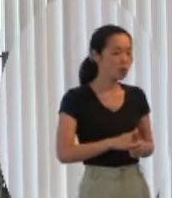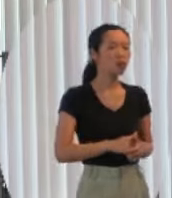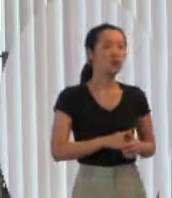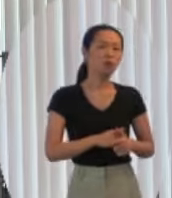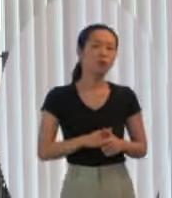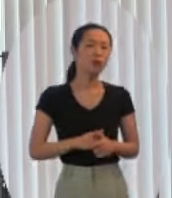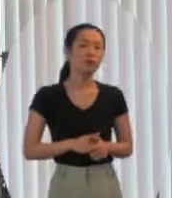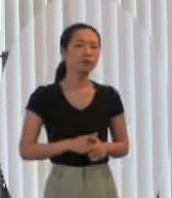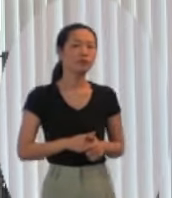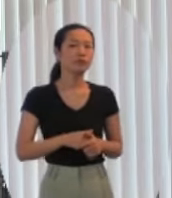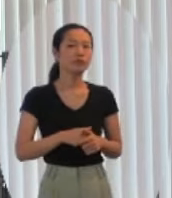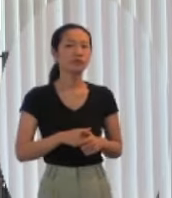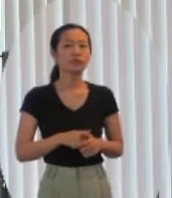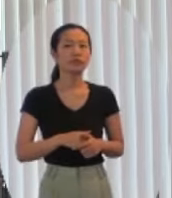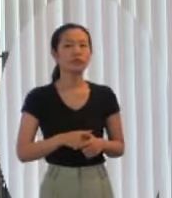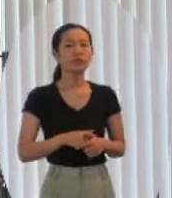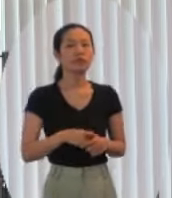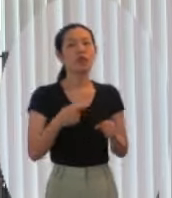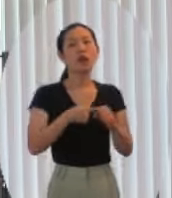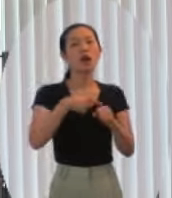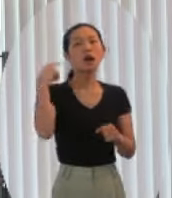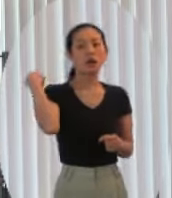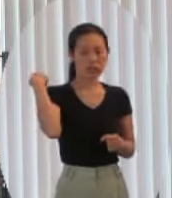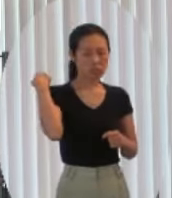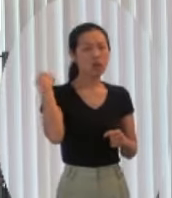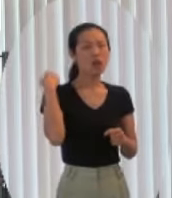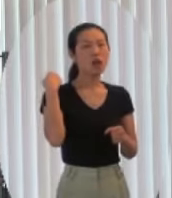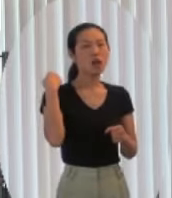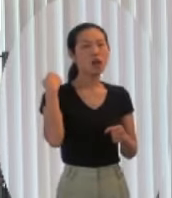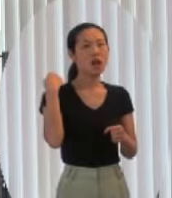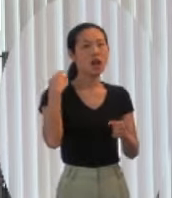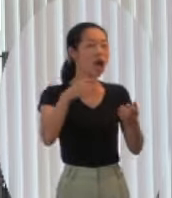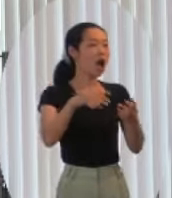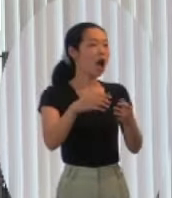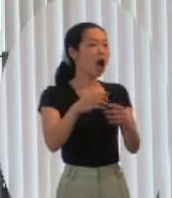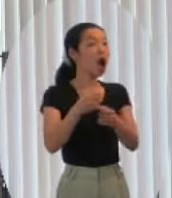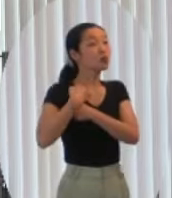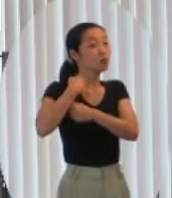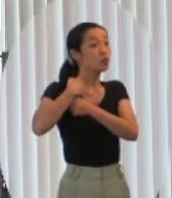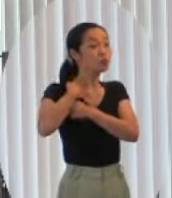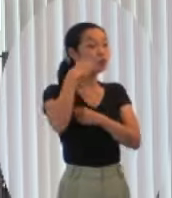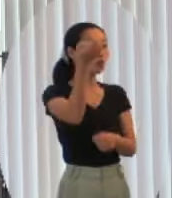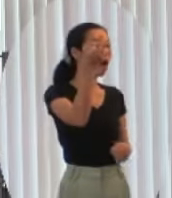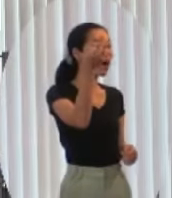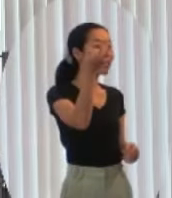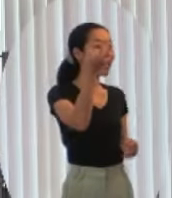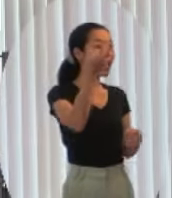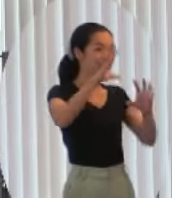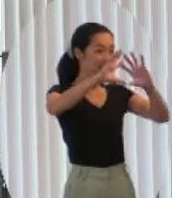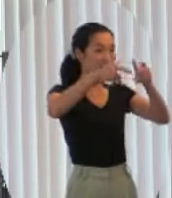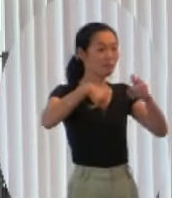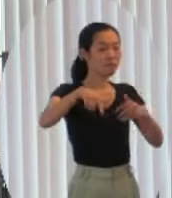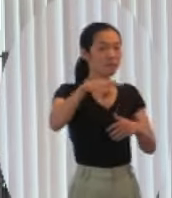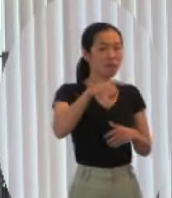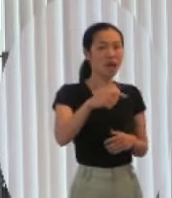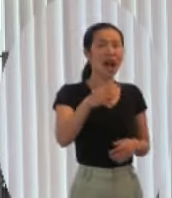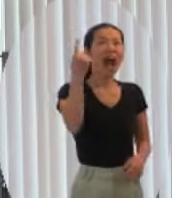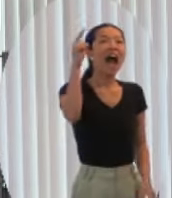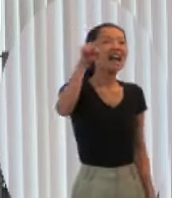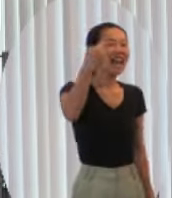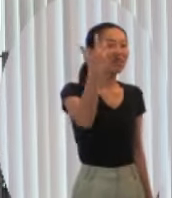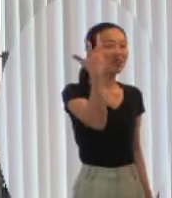年1年間の世界の軍事費は少し減ったそうですけれども、それでも180兆円